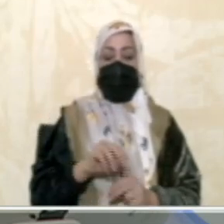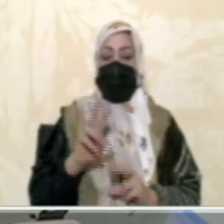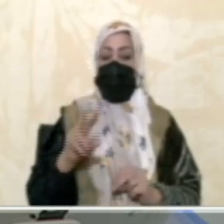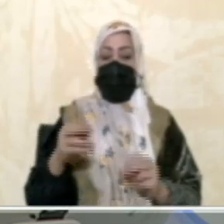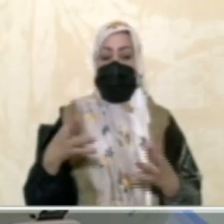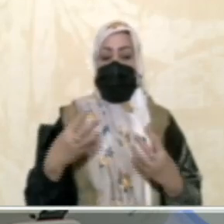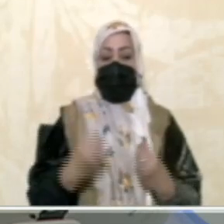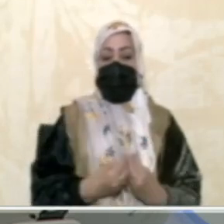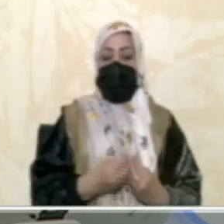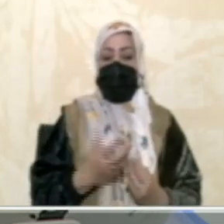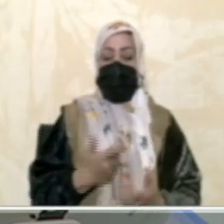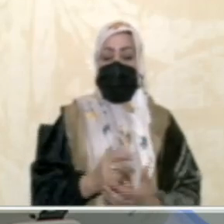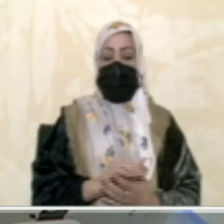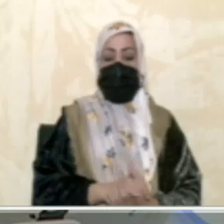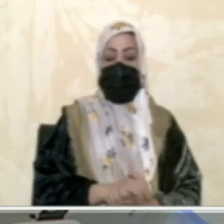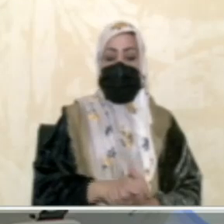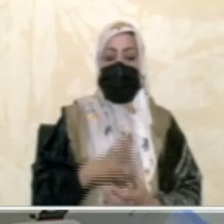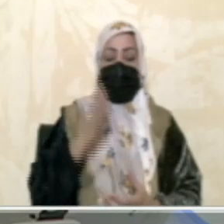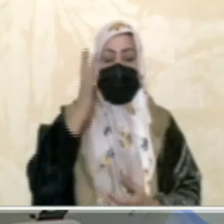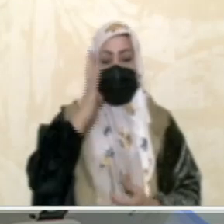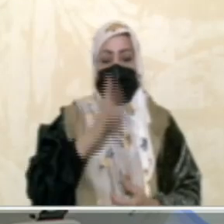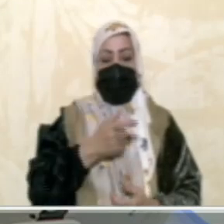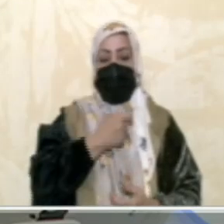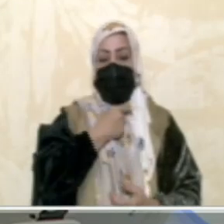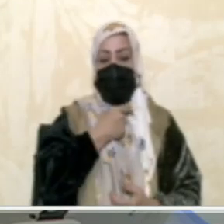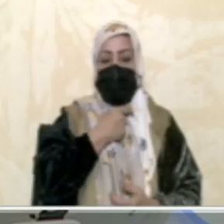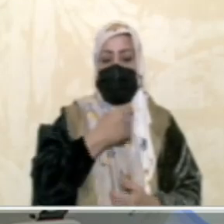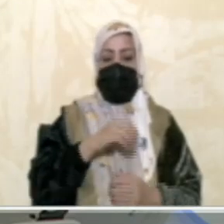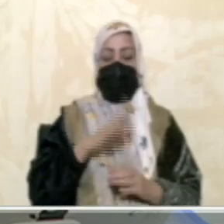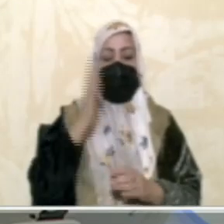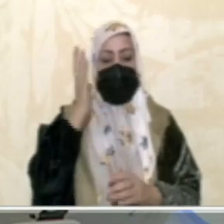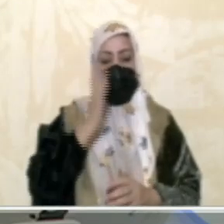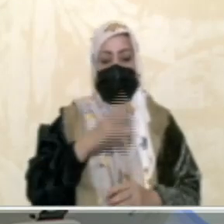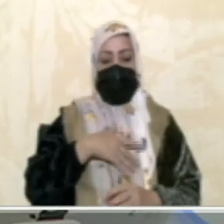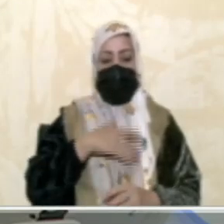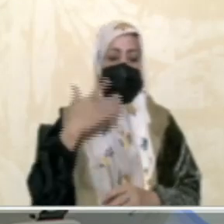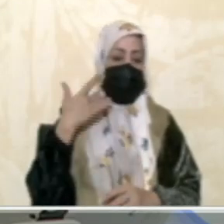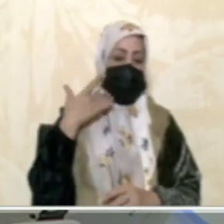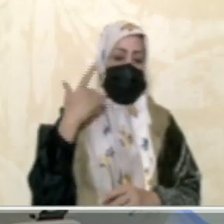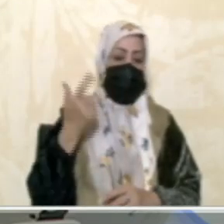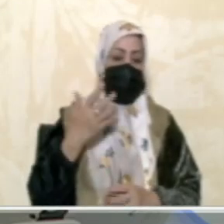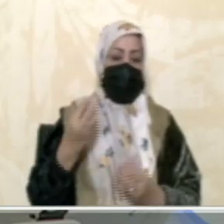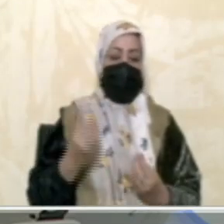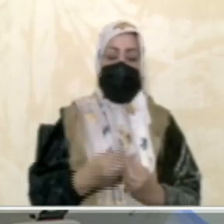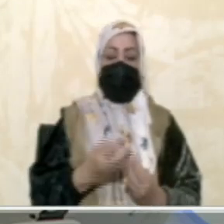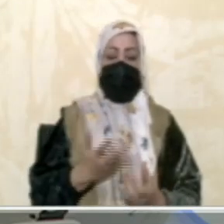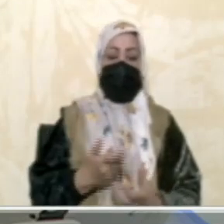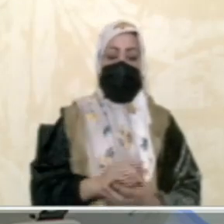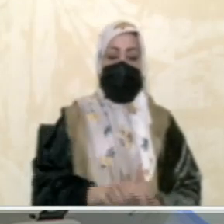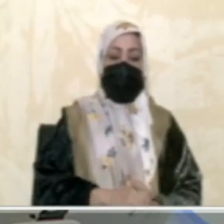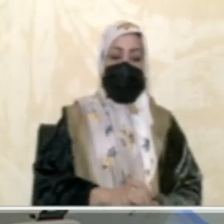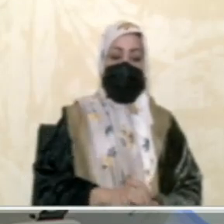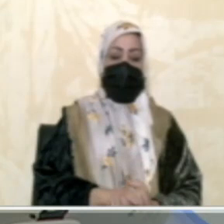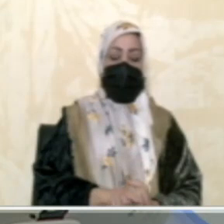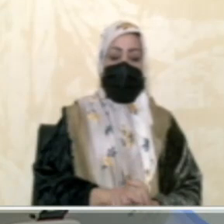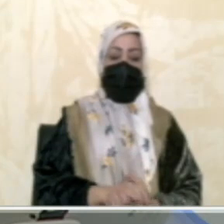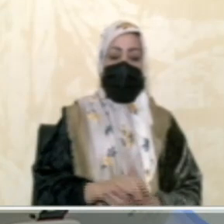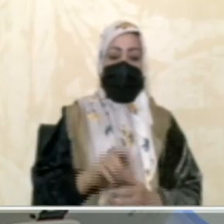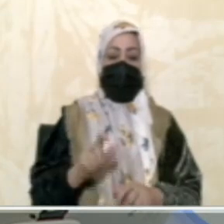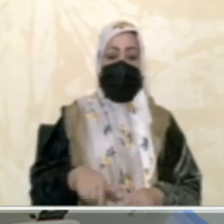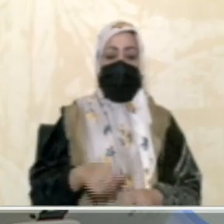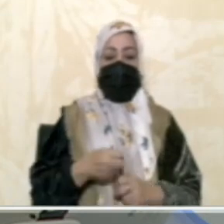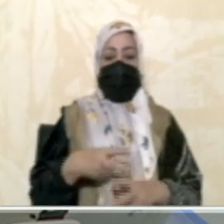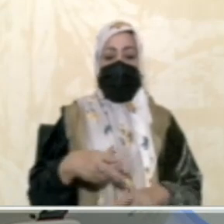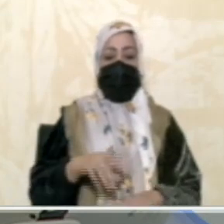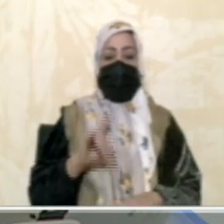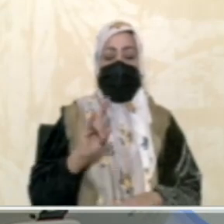وفيك بارك الله سيد جلال بارك الله فيك هلا لعلنا نختم بسؤال يونس حتى نجيب لان الاسئله هذه تحتاج